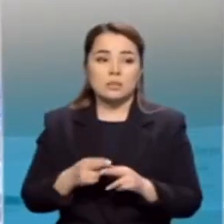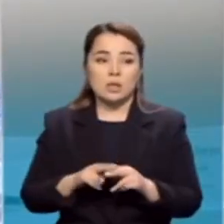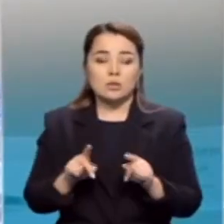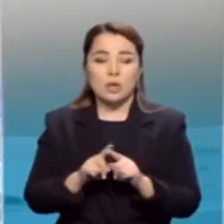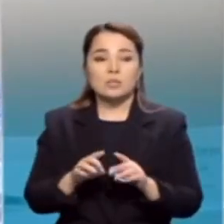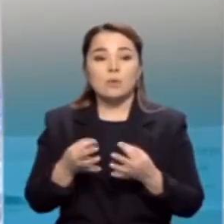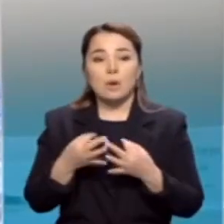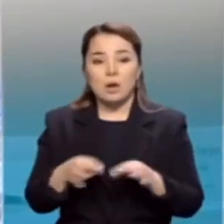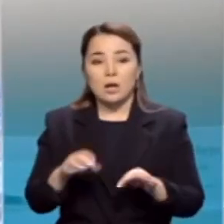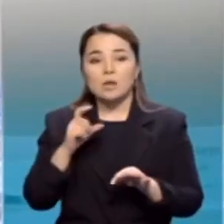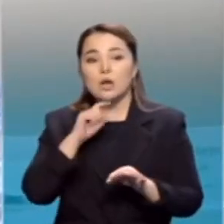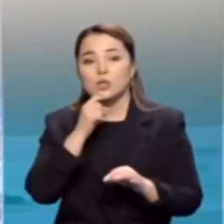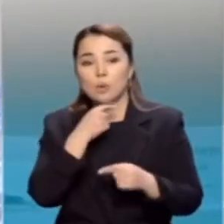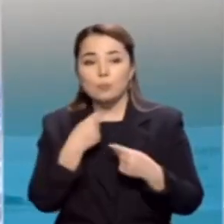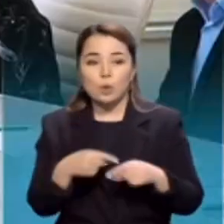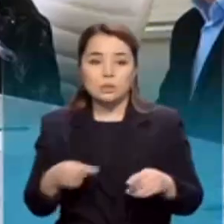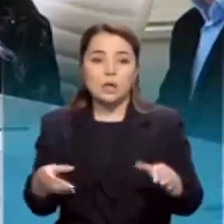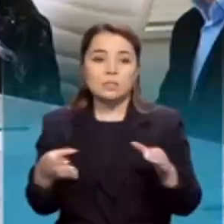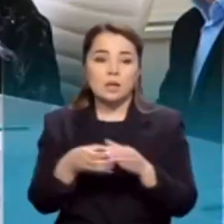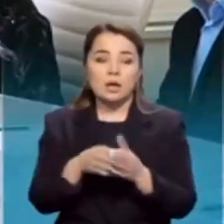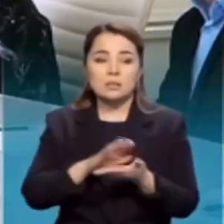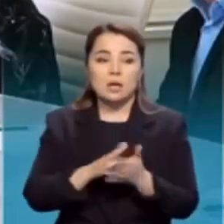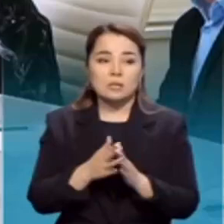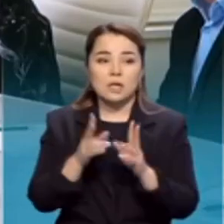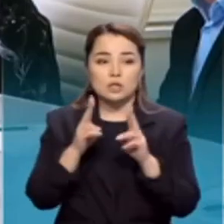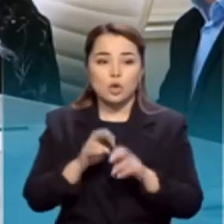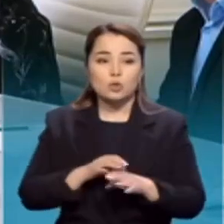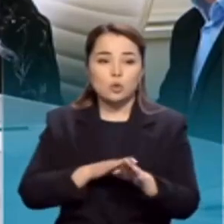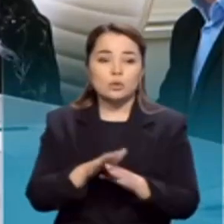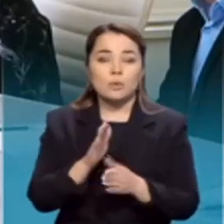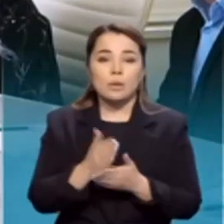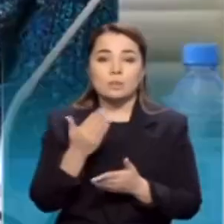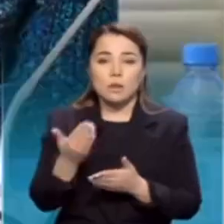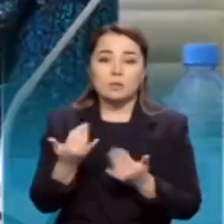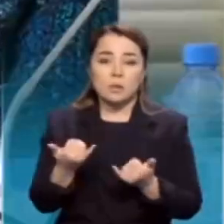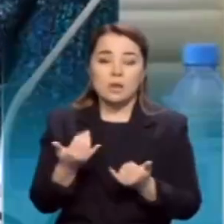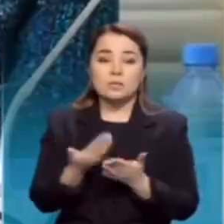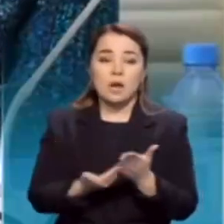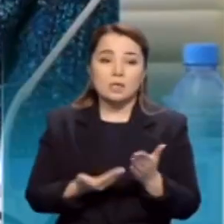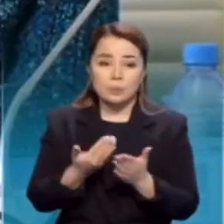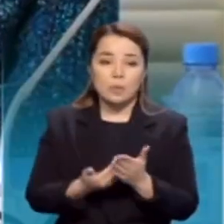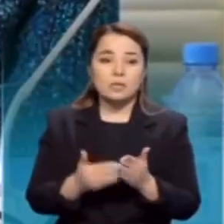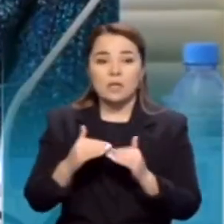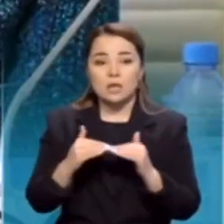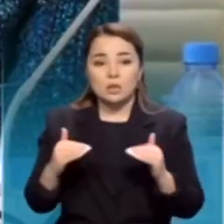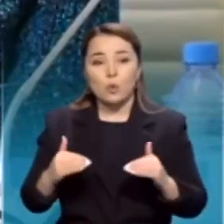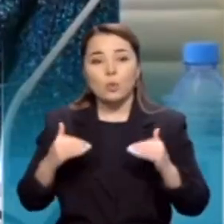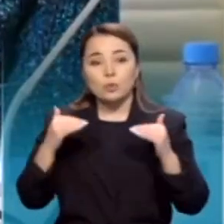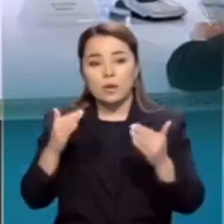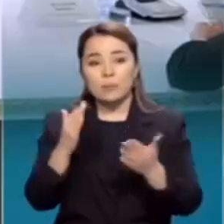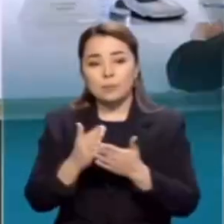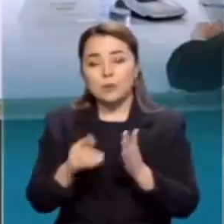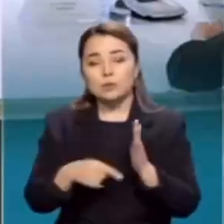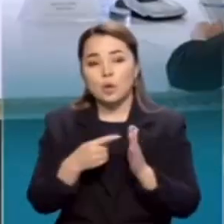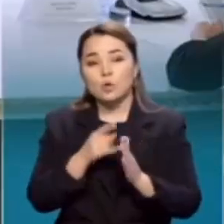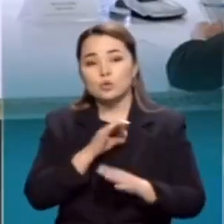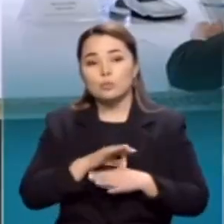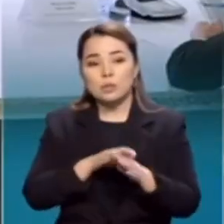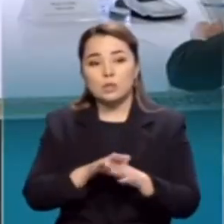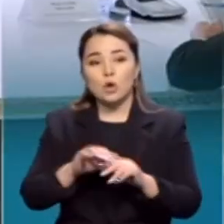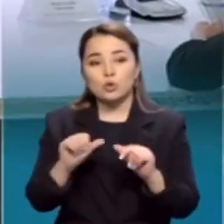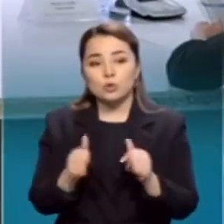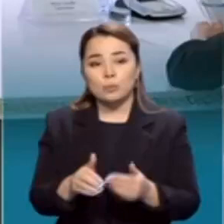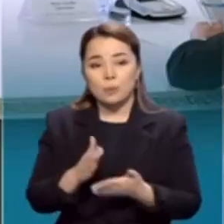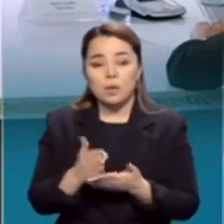демография, экономика және басқа да салалар бойынша зерттеулер жүргізіледі. Сондай-ақ сарапшылардың деңгейін көтеру мақсатында да жұмыстар